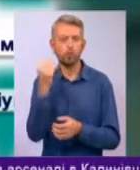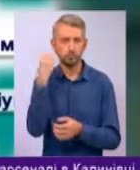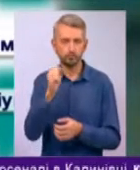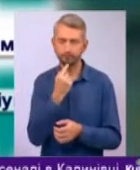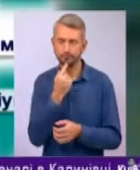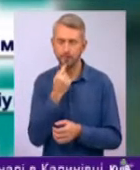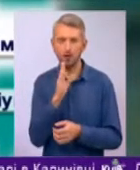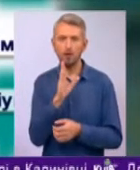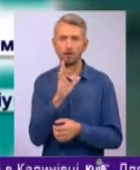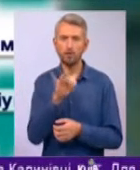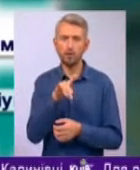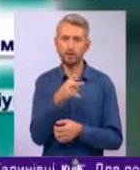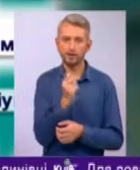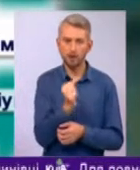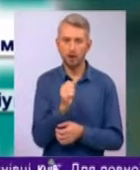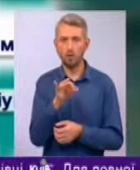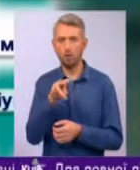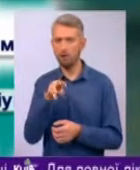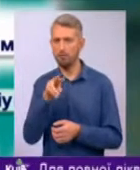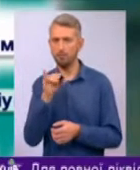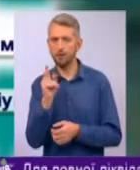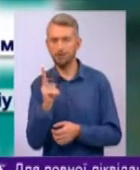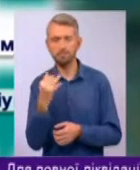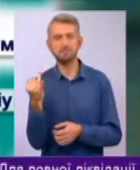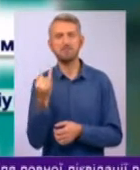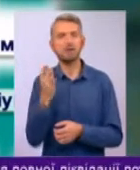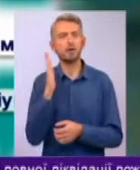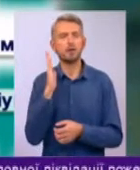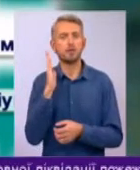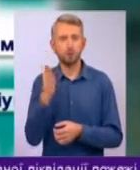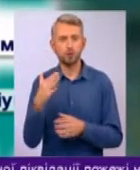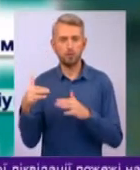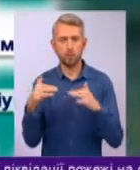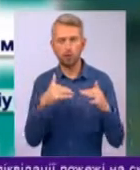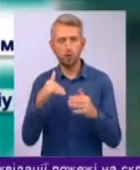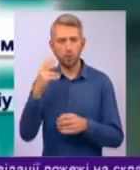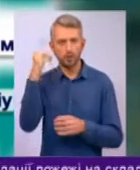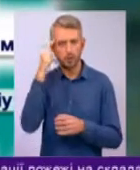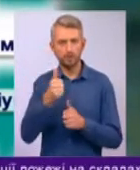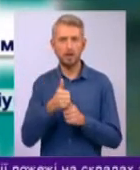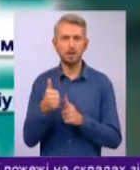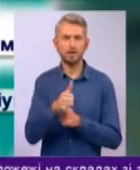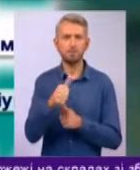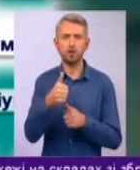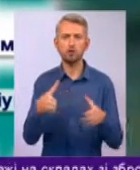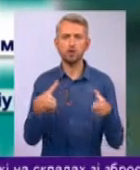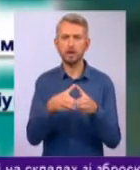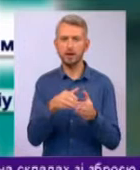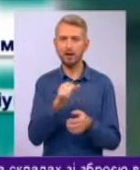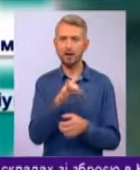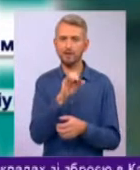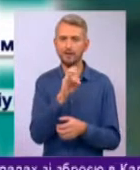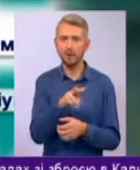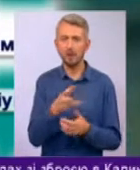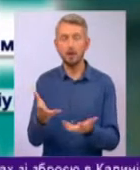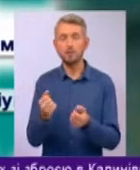це «Ворскла Олімпік». Цікавим обіцяє бути протистояння у Києві. Лідер першої ліги «Арсенал» прийме команду